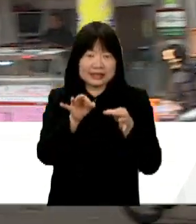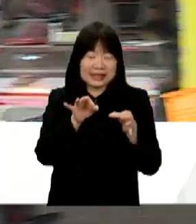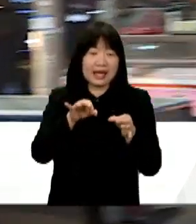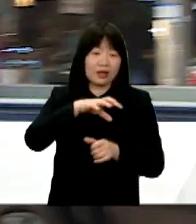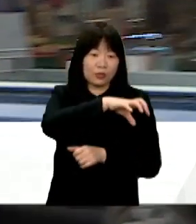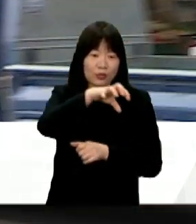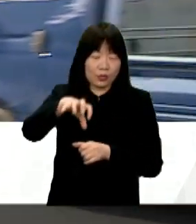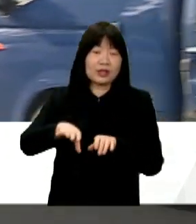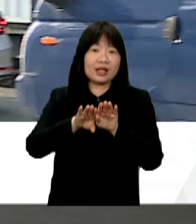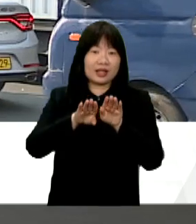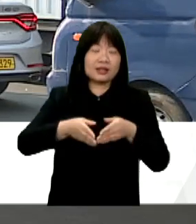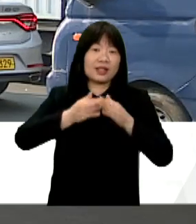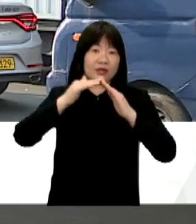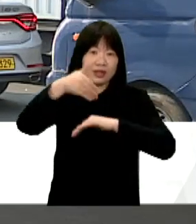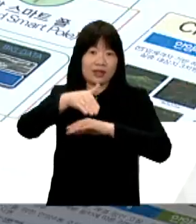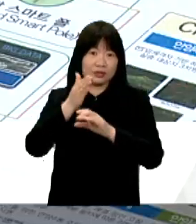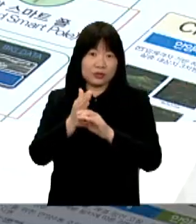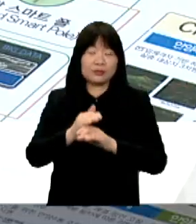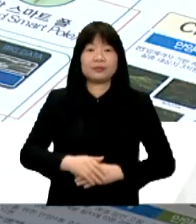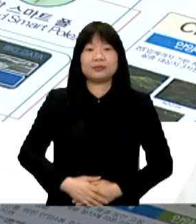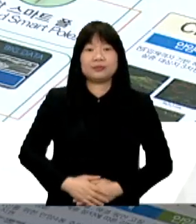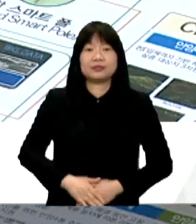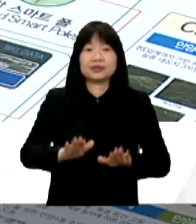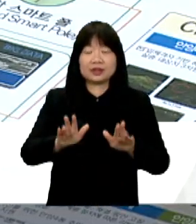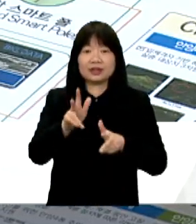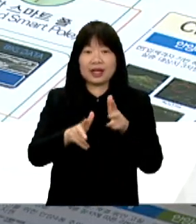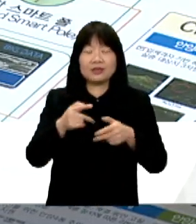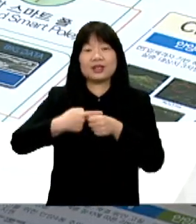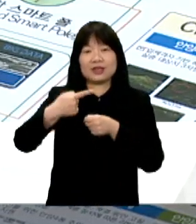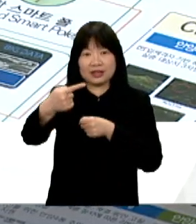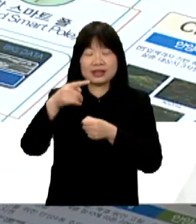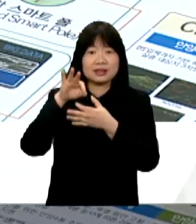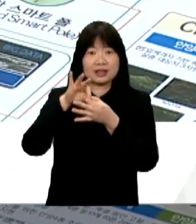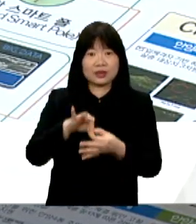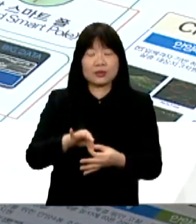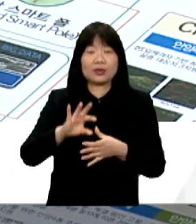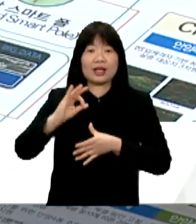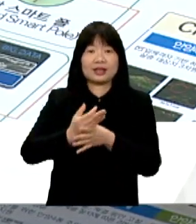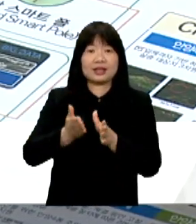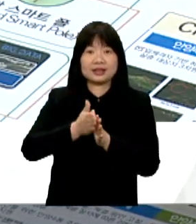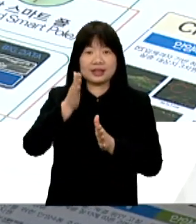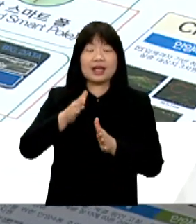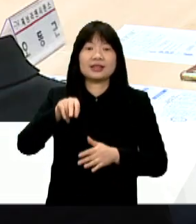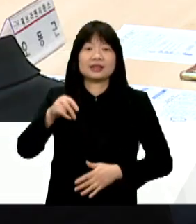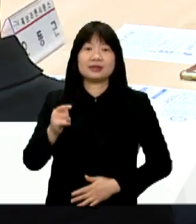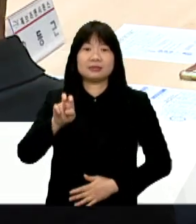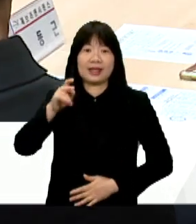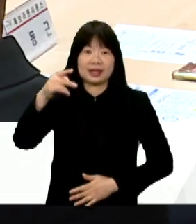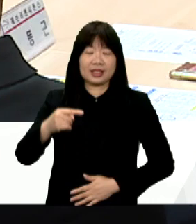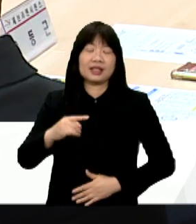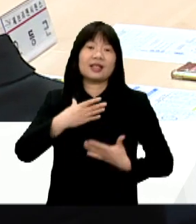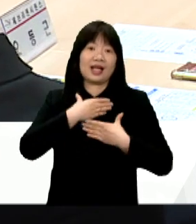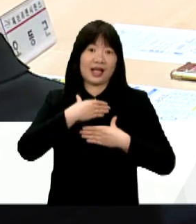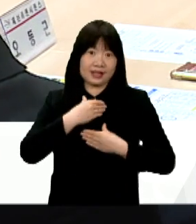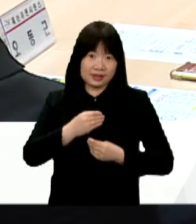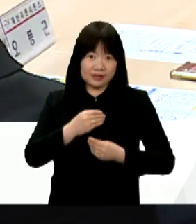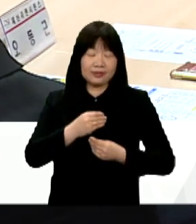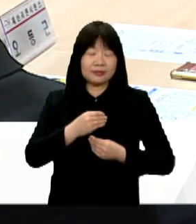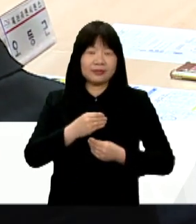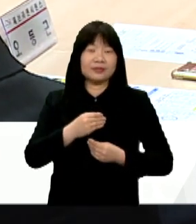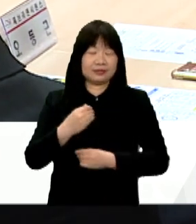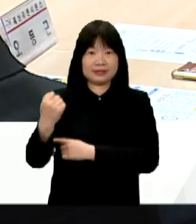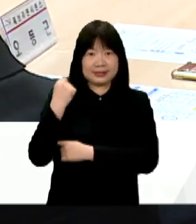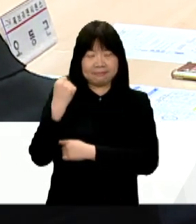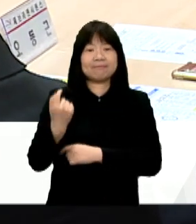주변 일대에 설치할 계획입니다. 3회에 걸쳐서 스마트 리빙랩을 운영을 해가지고 주민들 의견을 받 이에 스마트 안전 기술이 한